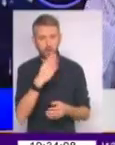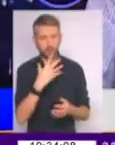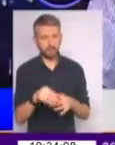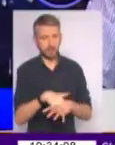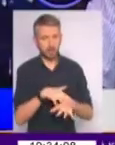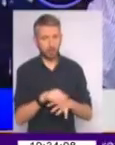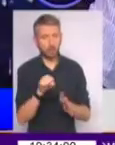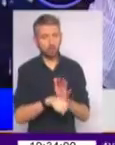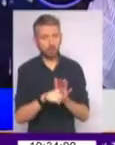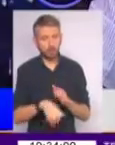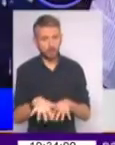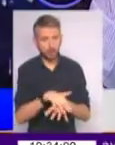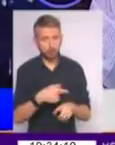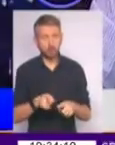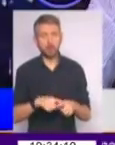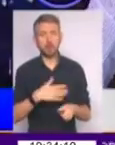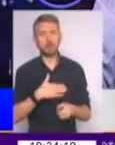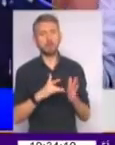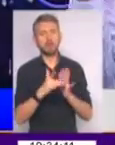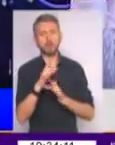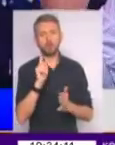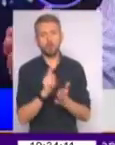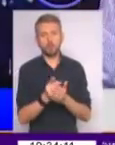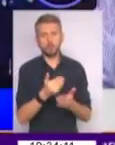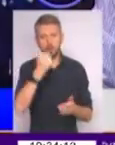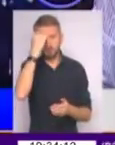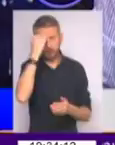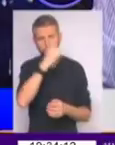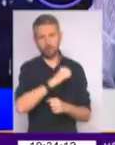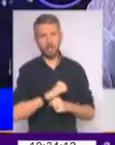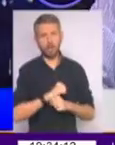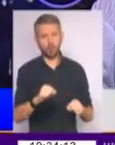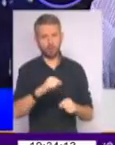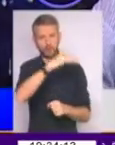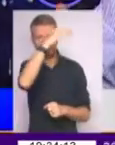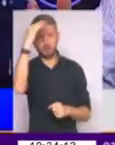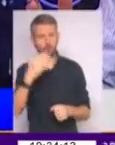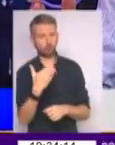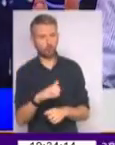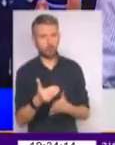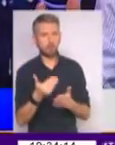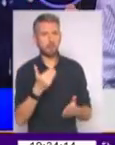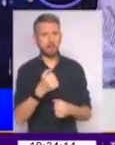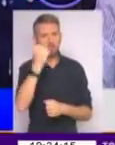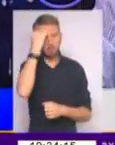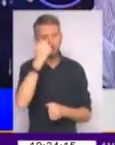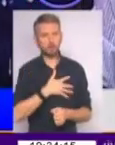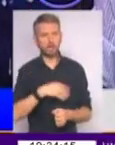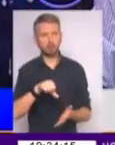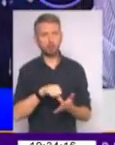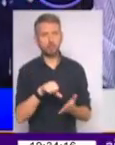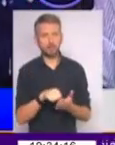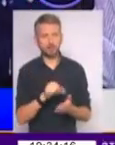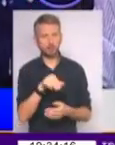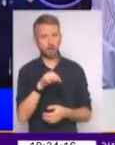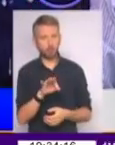народ, а вбивав народ, це наш святий обов'язок. Перед пам'яттю Героїв Небесної Сотні, перед пам'яттю загиблих учасників